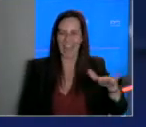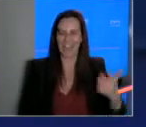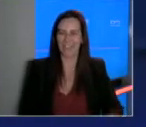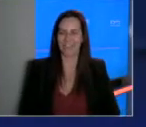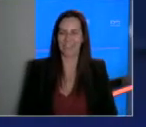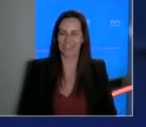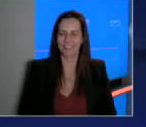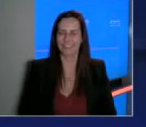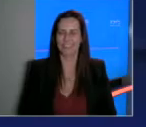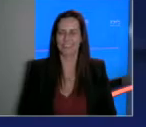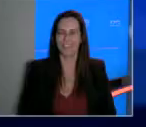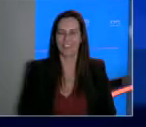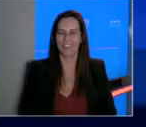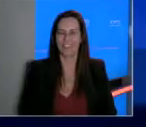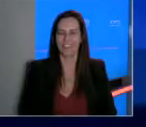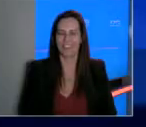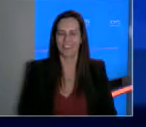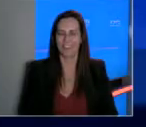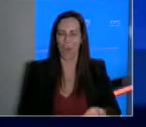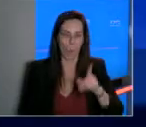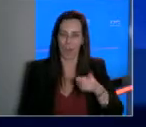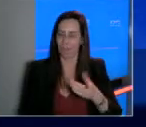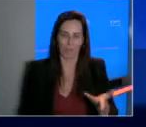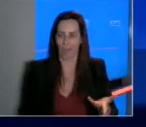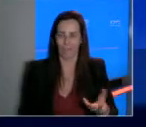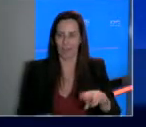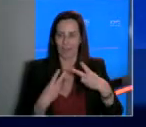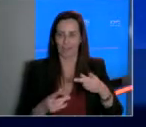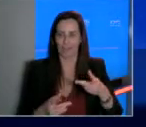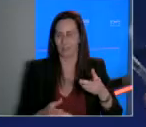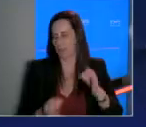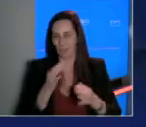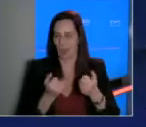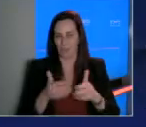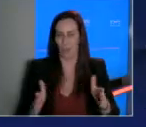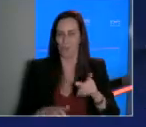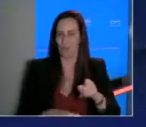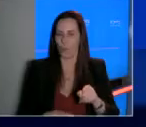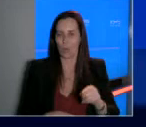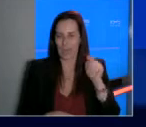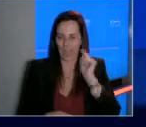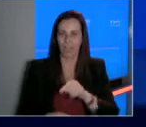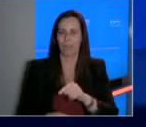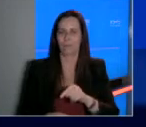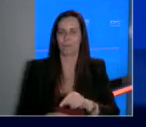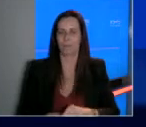עם דינה. מה ש... אבל הוא יהיה חייב לפתוח את בתי המשפט. הוא יהיה חייב לפתוח את בתי המשפט, והוא ילך